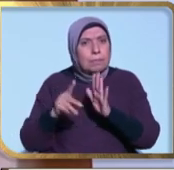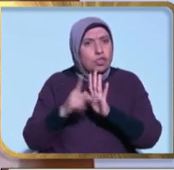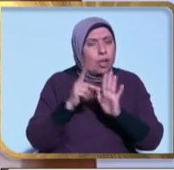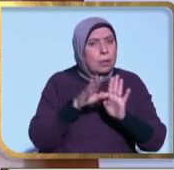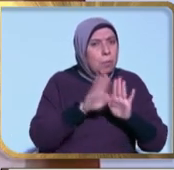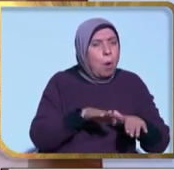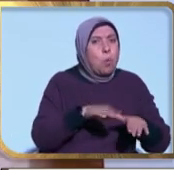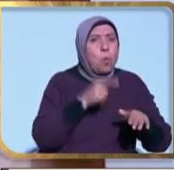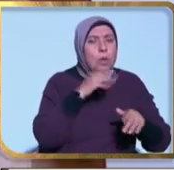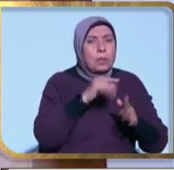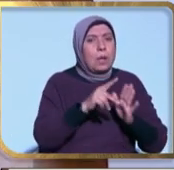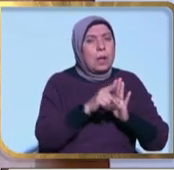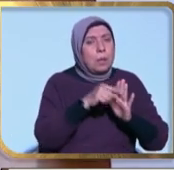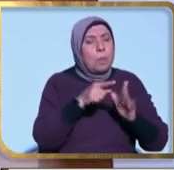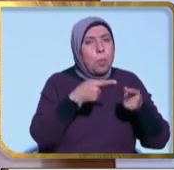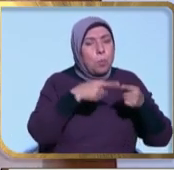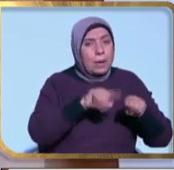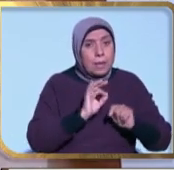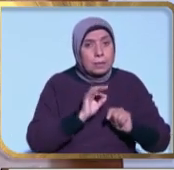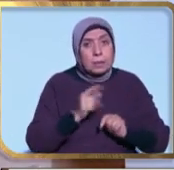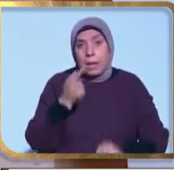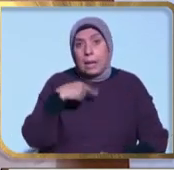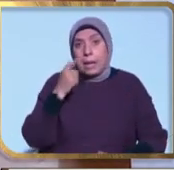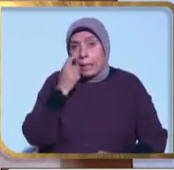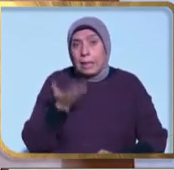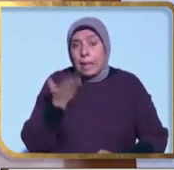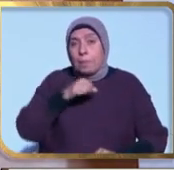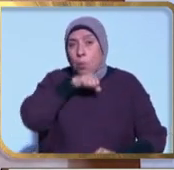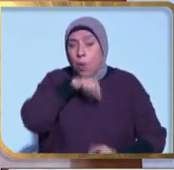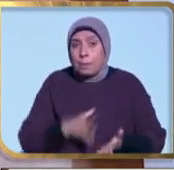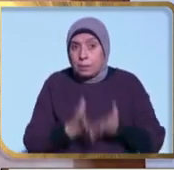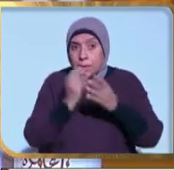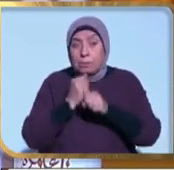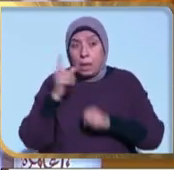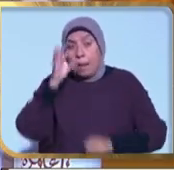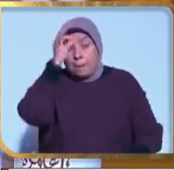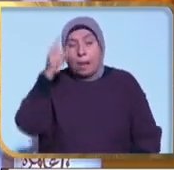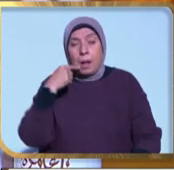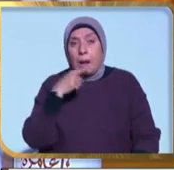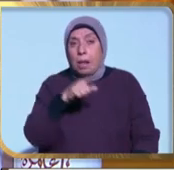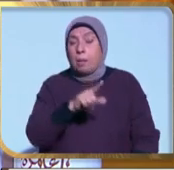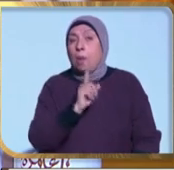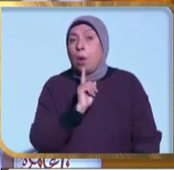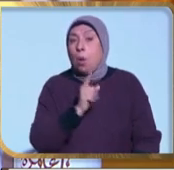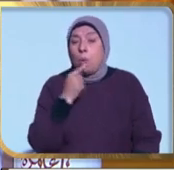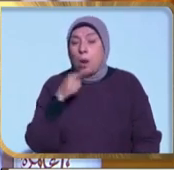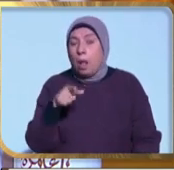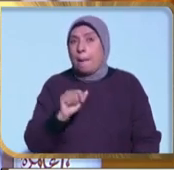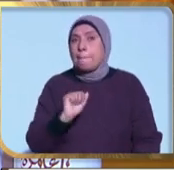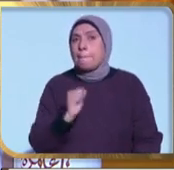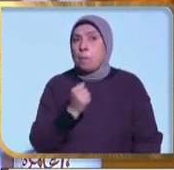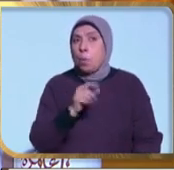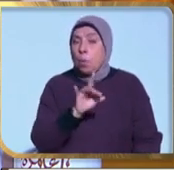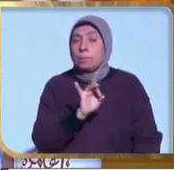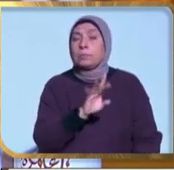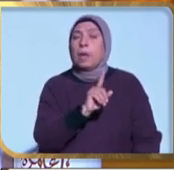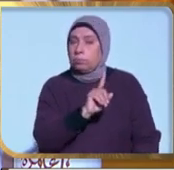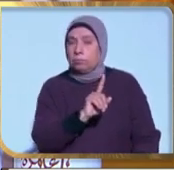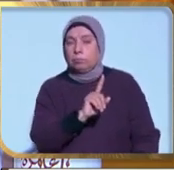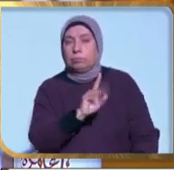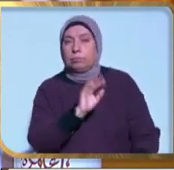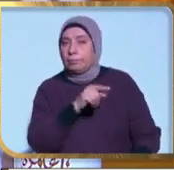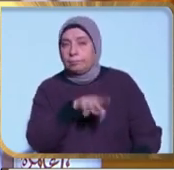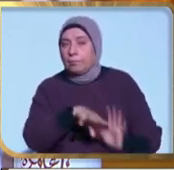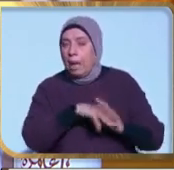والسلام اذا نهيتكم عن شيء فاجتنبوه اذا امرتكم ان في شيء ده ما تجوش ناحيته اوعوا تقربوا